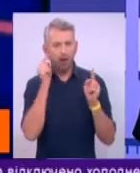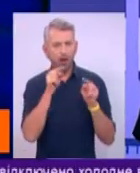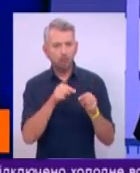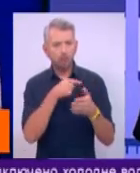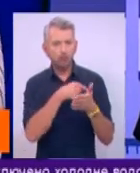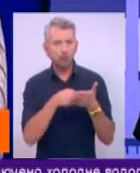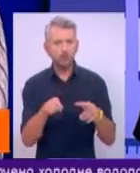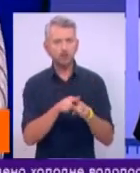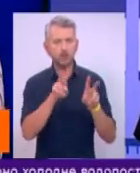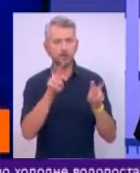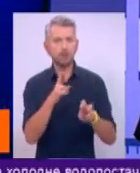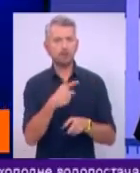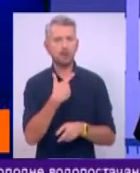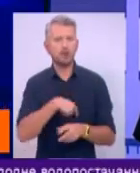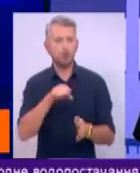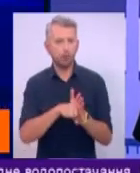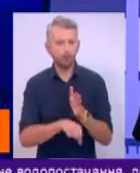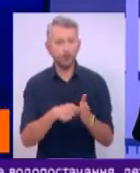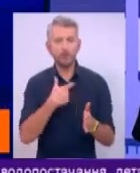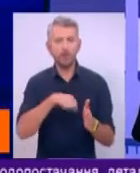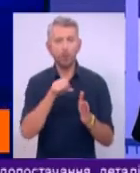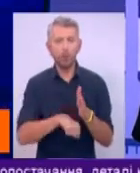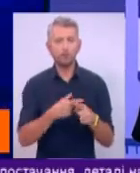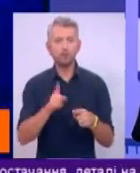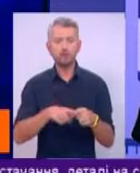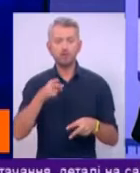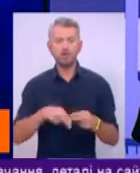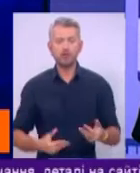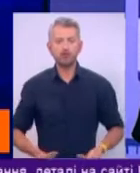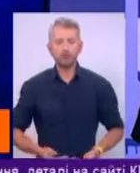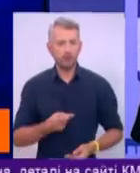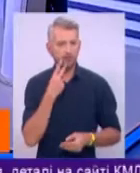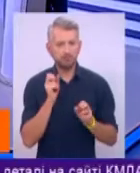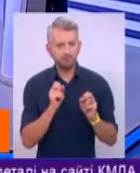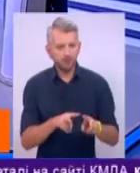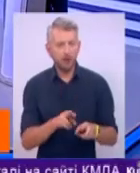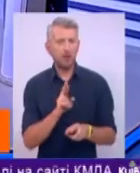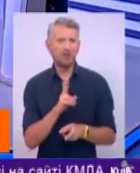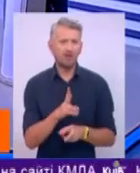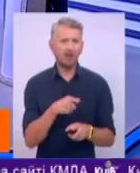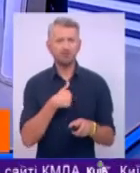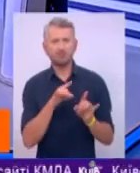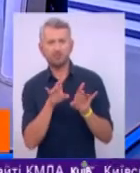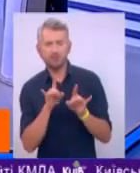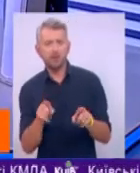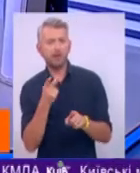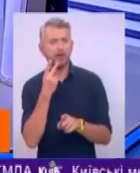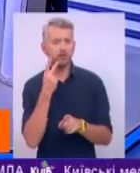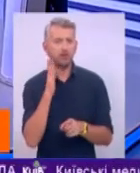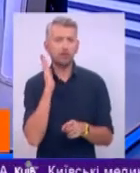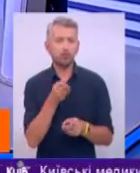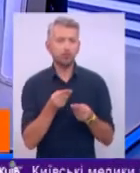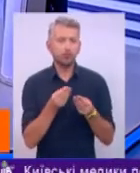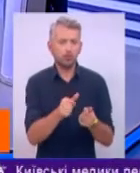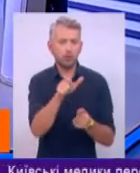Акцентація на такій темі, як самогубство. Самогубство – це переривання життя, це завжди критично. Як би ми про це не говорили, це завжди буде чіпляти людину